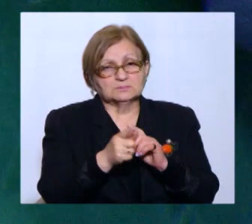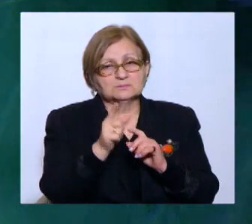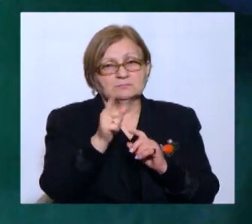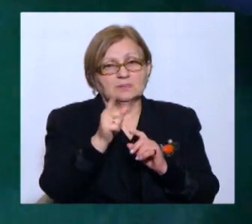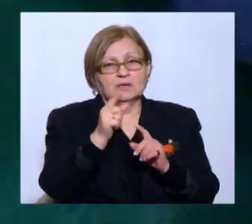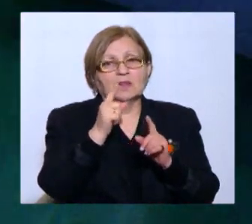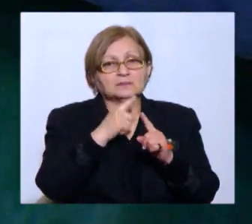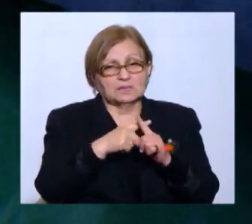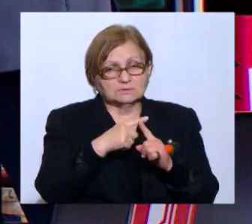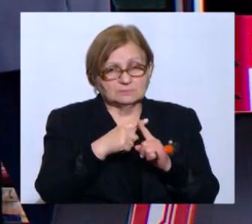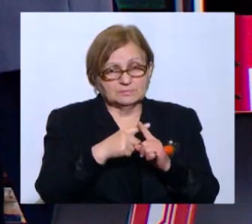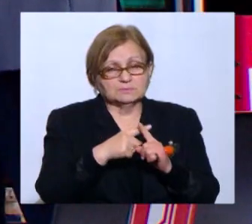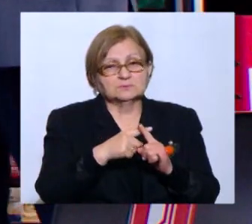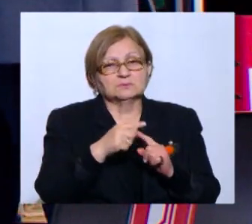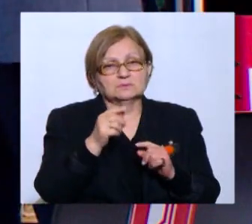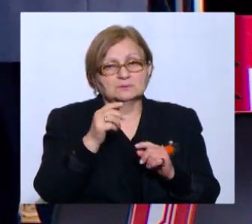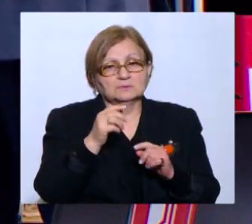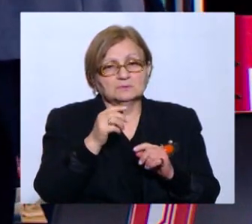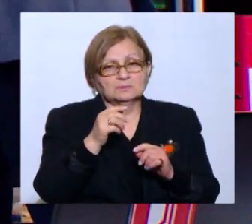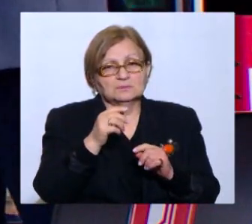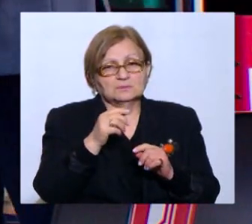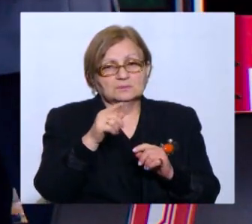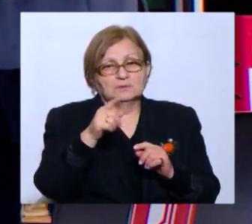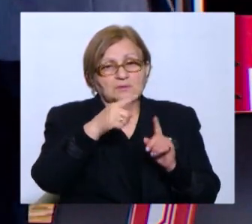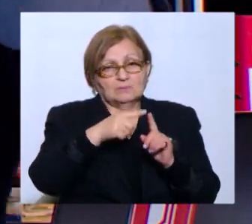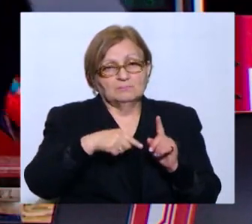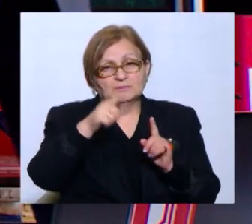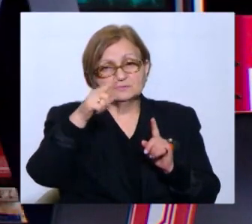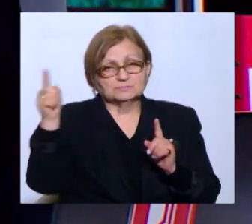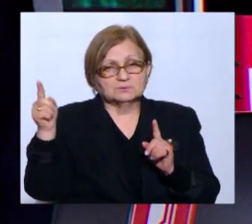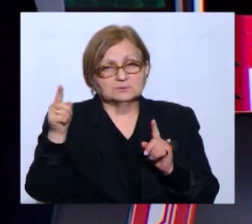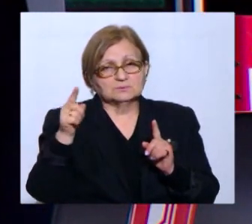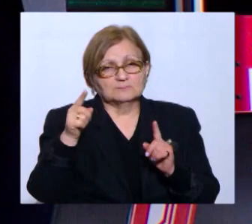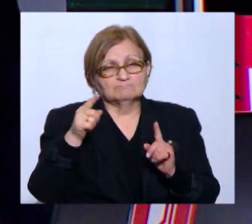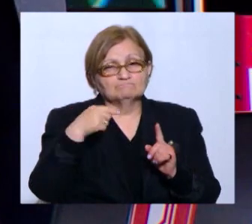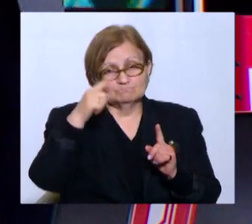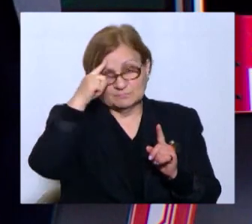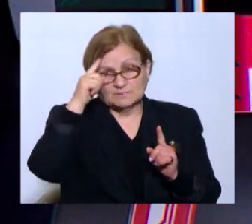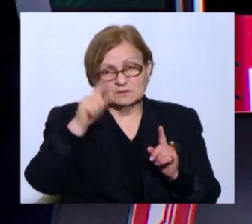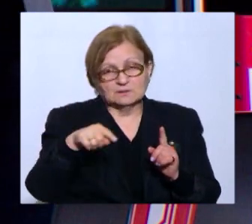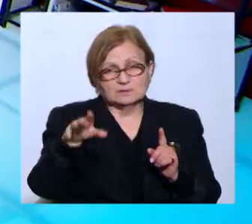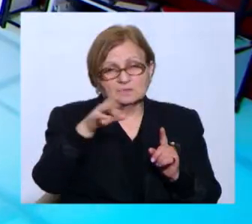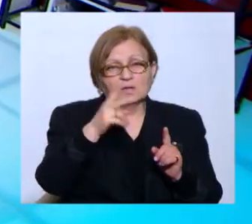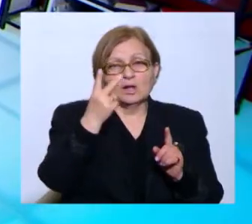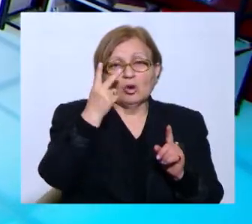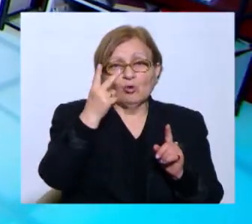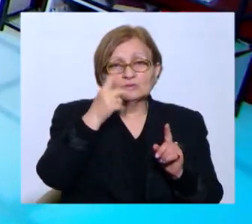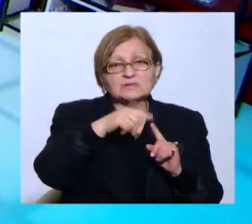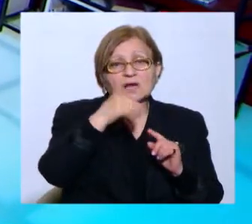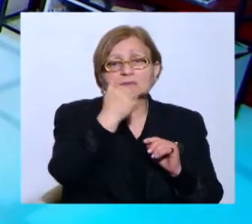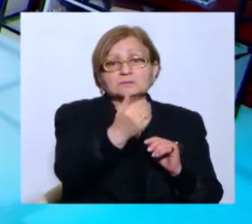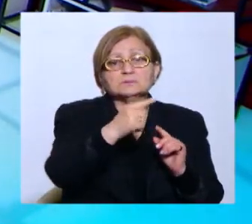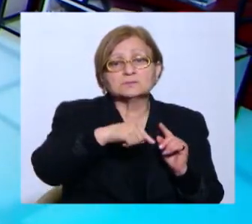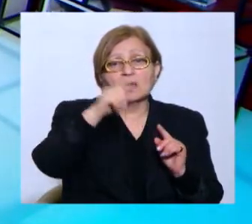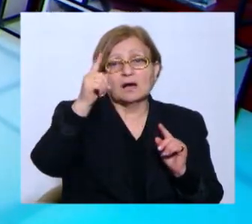იგი 64-დან მე-6-ე ხარისხის ფესვი და იმედია იცით ზოგადად ორიანის ხარისხები